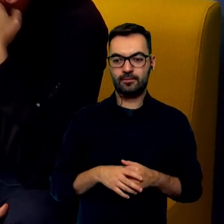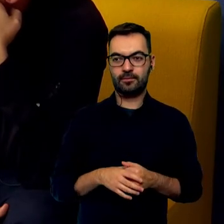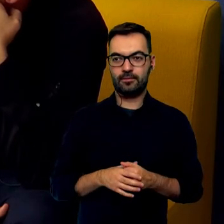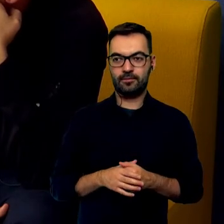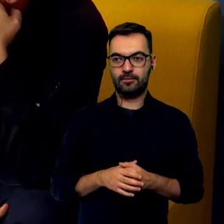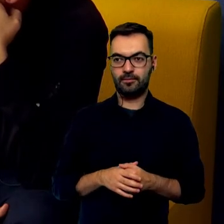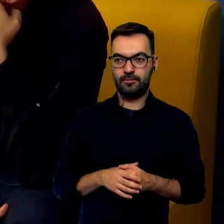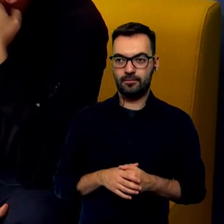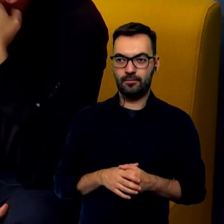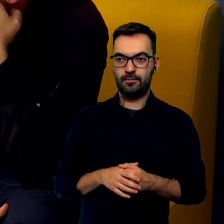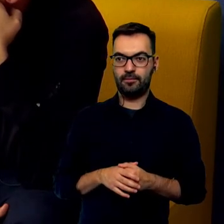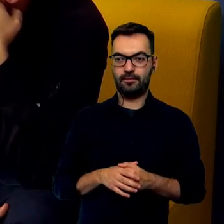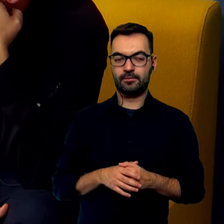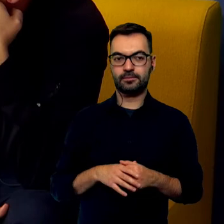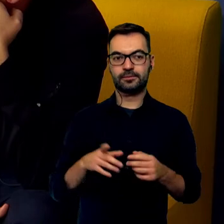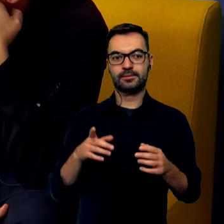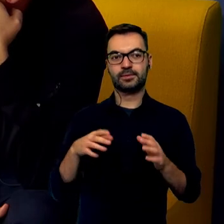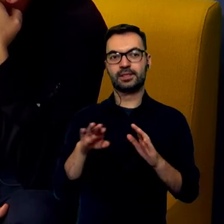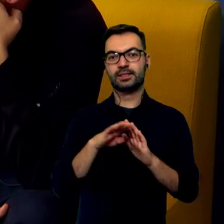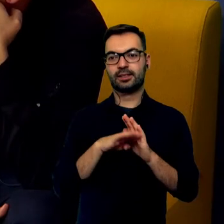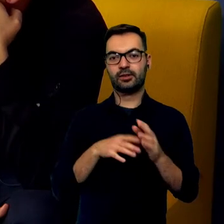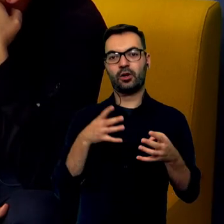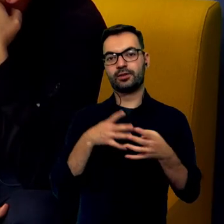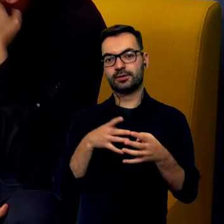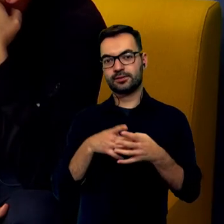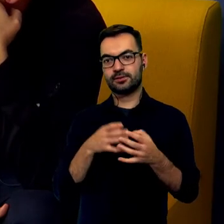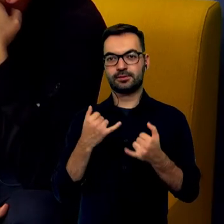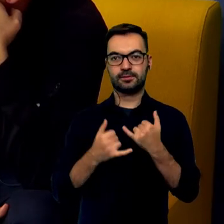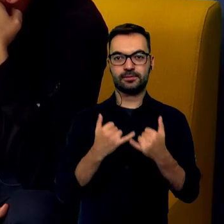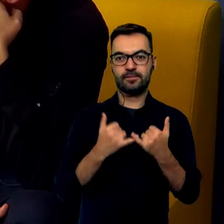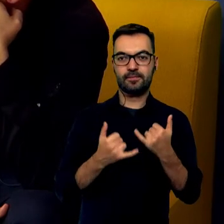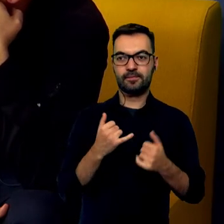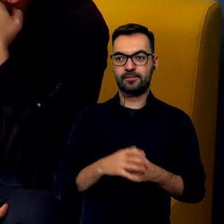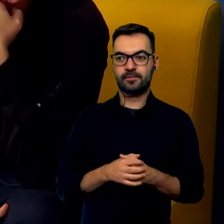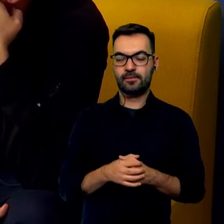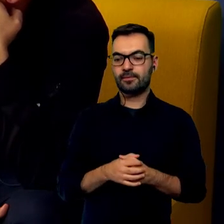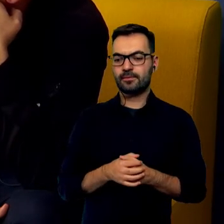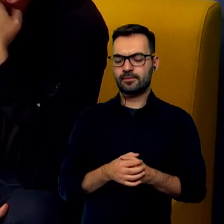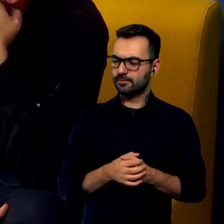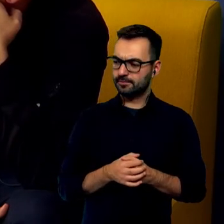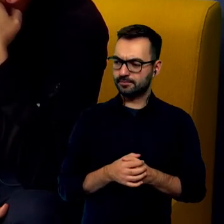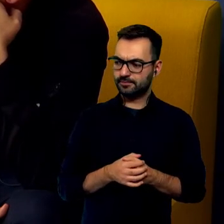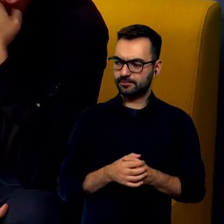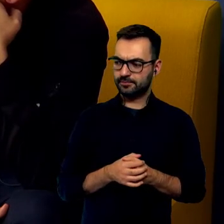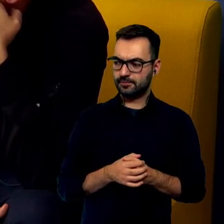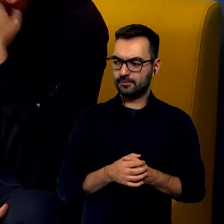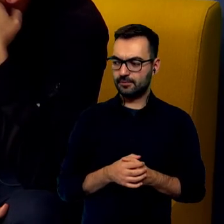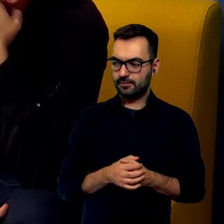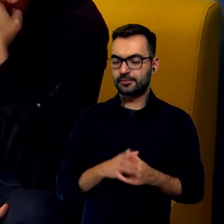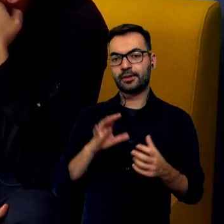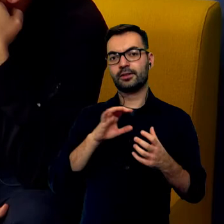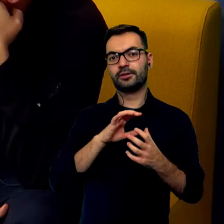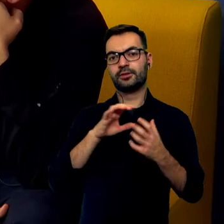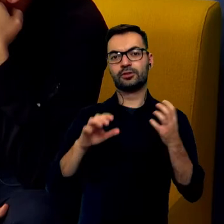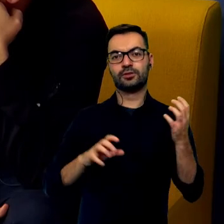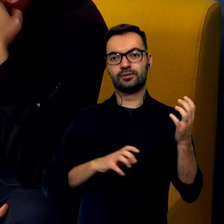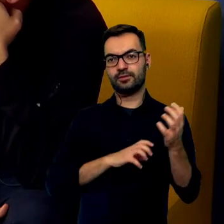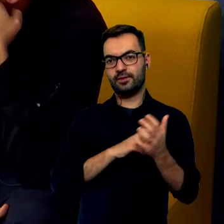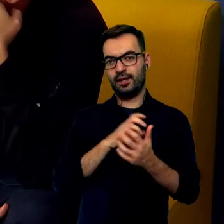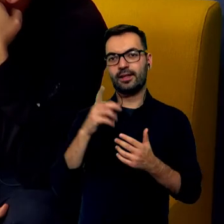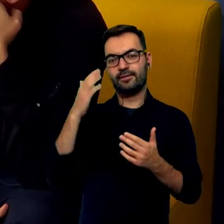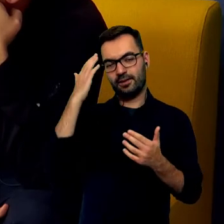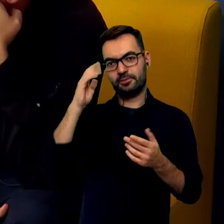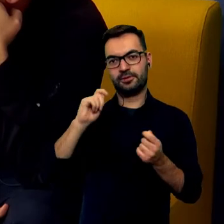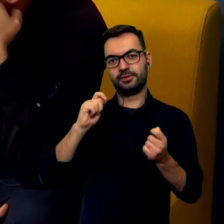kryteria tak naprawdę oceny przy tym takim, powiedzmy, bo z jednej strony świat i rzeczywistość transformuje się